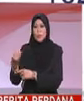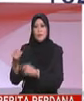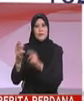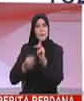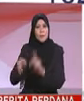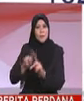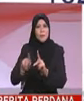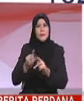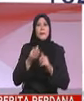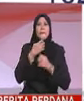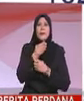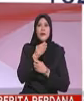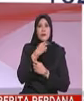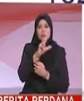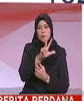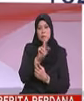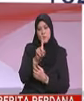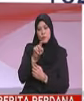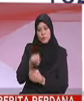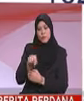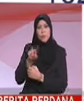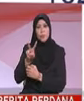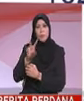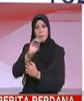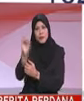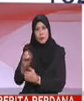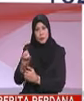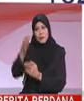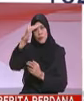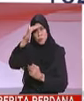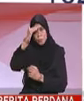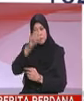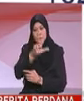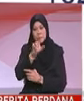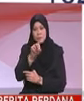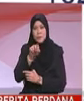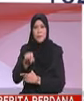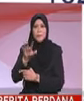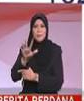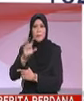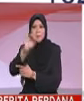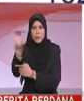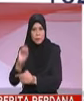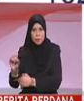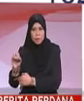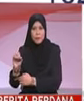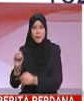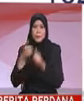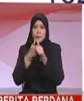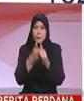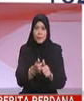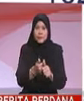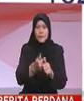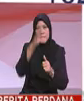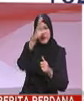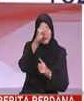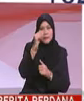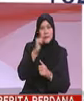penduduk, diikuti Perak 31.2% dan Johor 30.5%. Berdasarkan